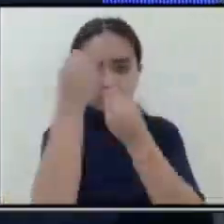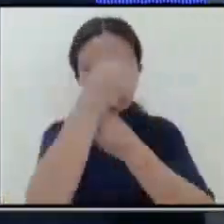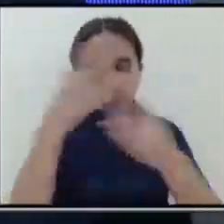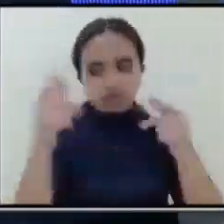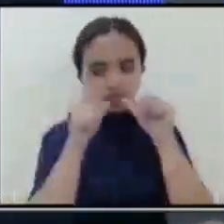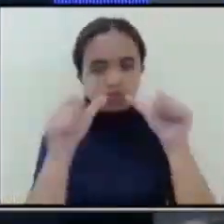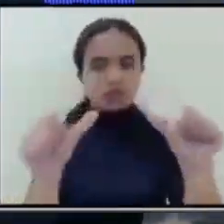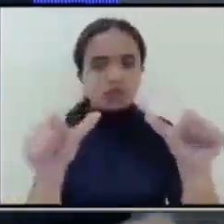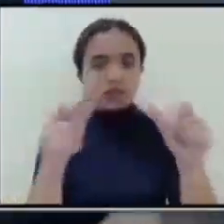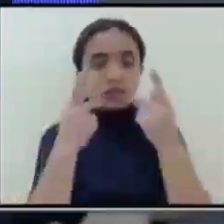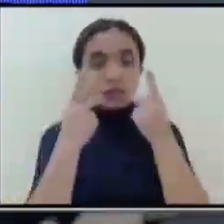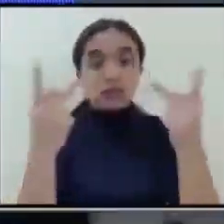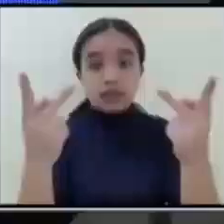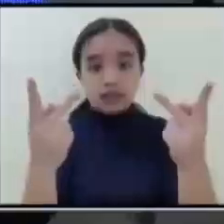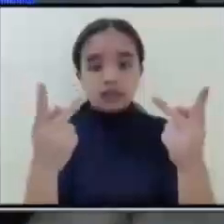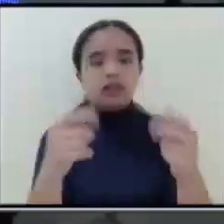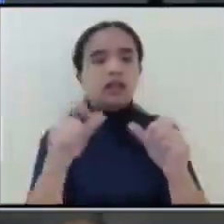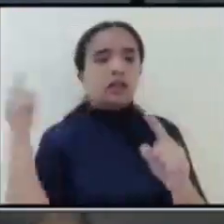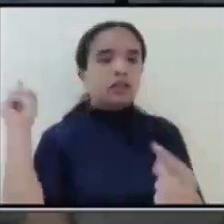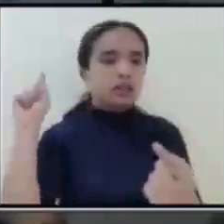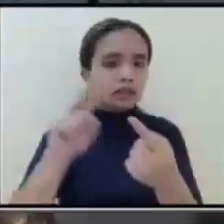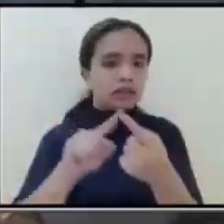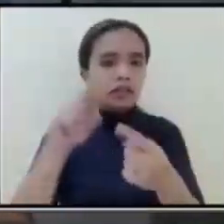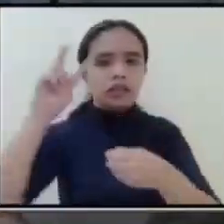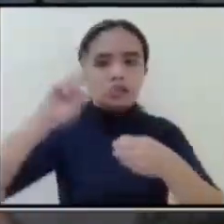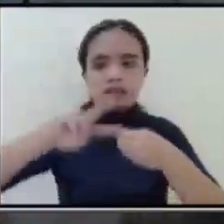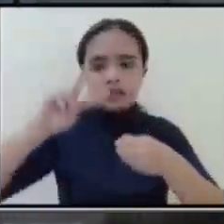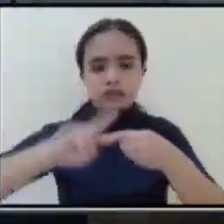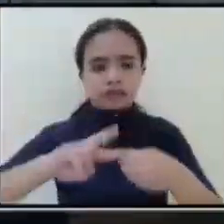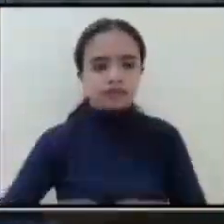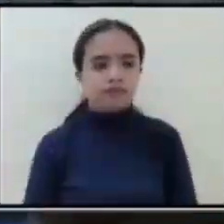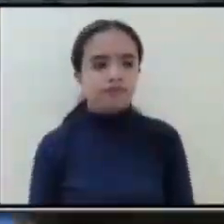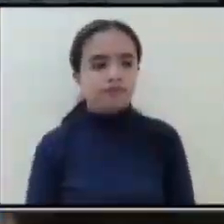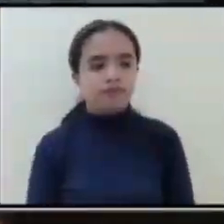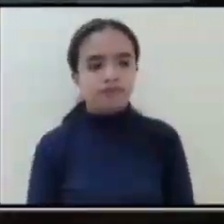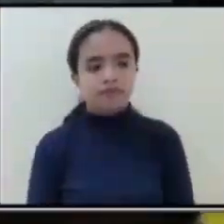Luisa Erispe para sa Pambansang TV sa Bagong Pilipinas.